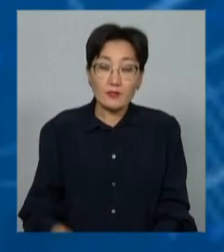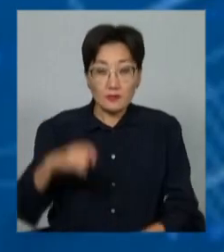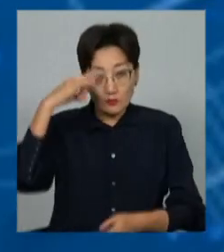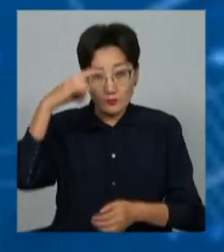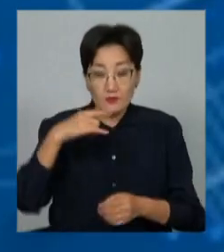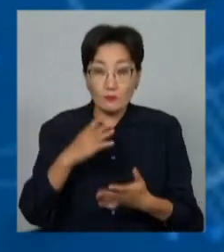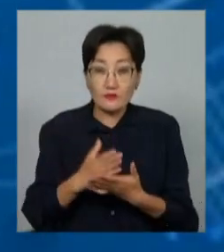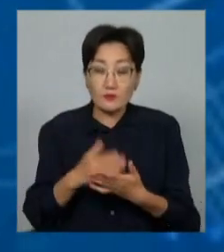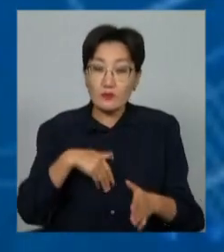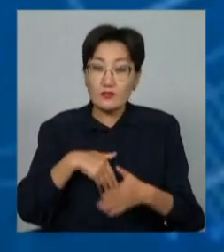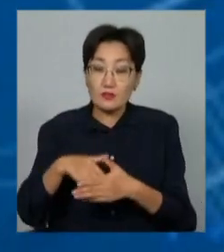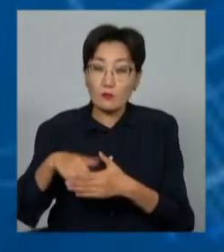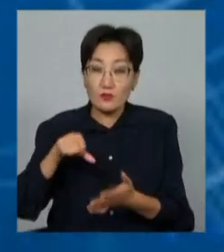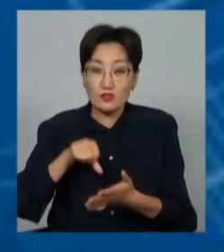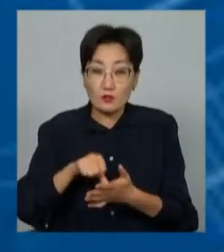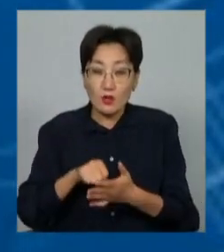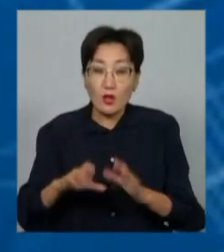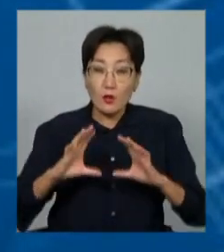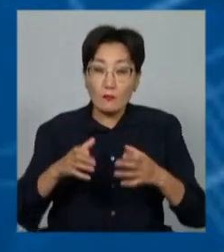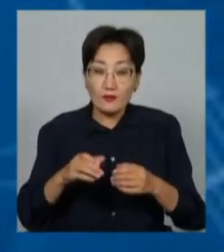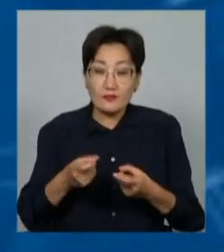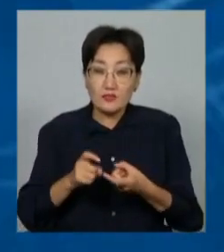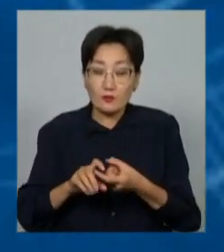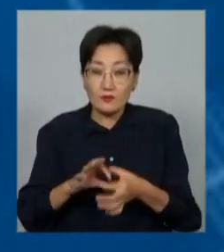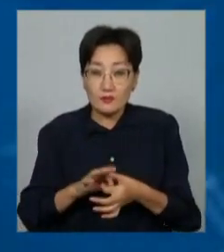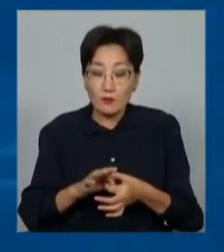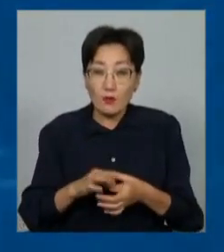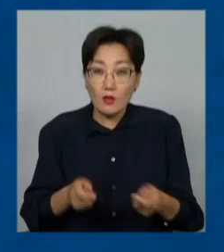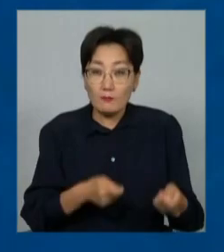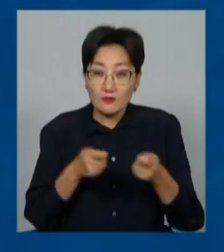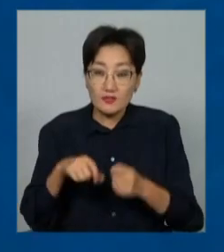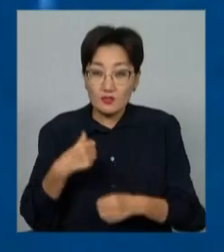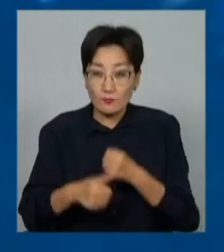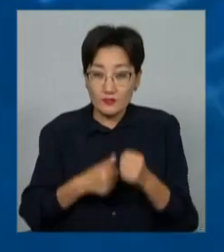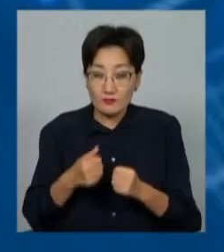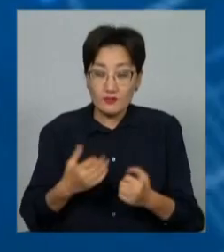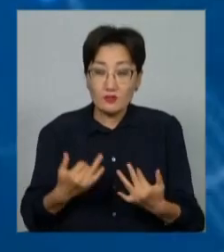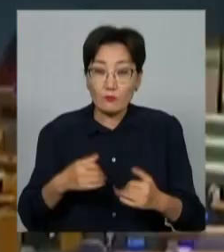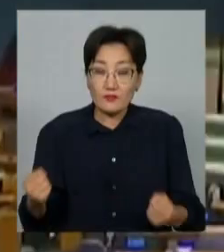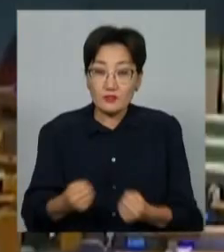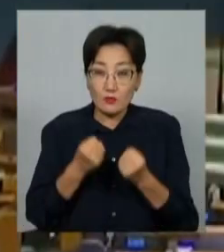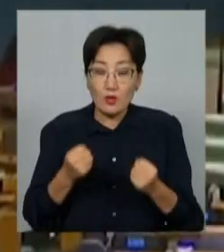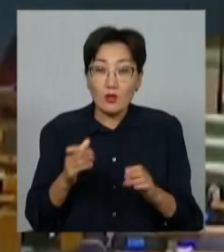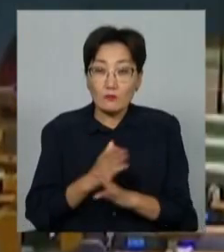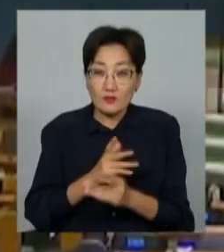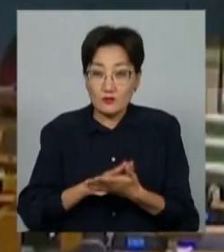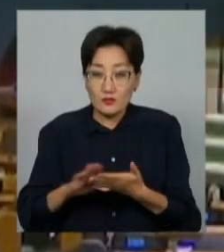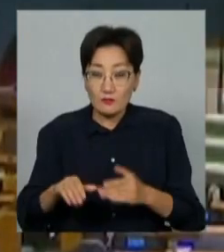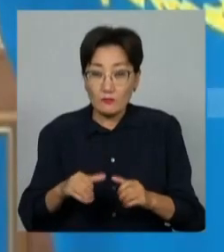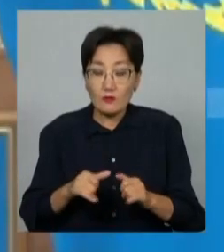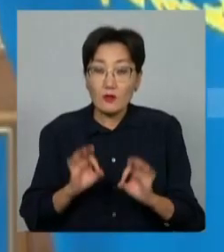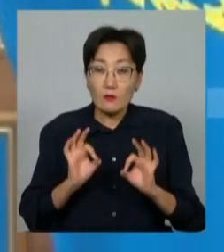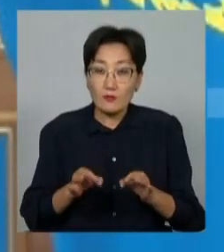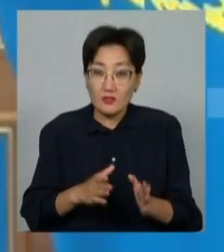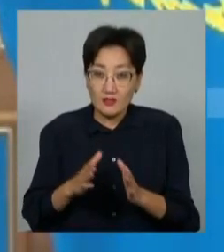Казахстан является активным участником в мировой цепи поставок продовольствия. Наша страна поддерживает экологизацию и устойчивое развитие